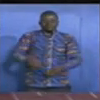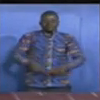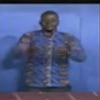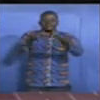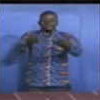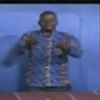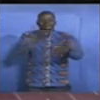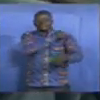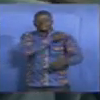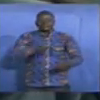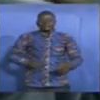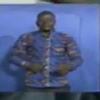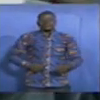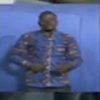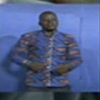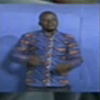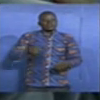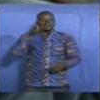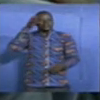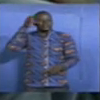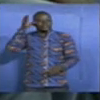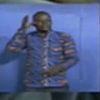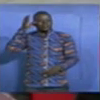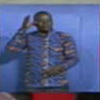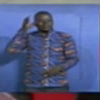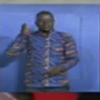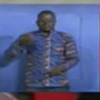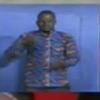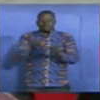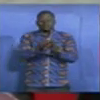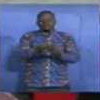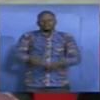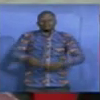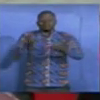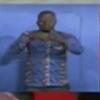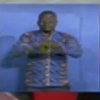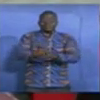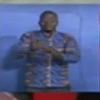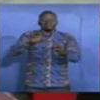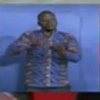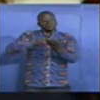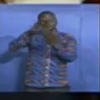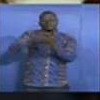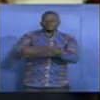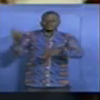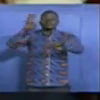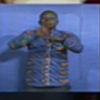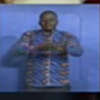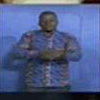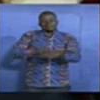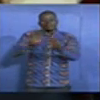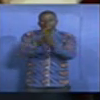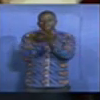de la Chine, Taïwan. Un don qui rentre dans le cadre du projet de mise en œuvre d'une bibliothèque